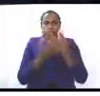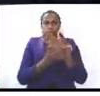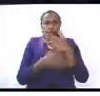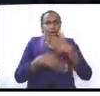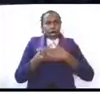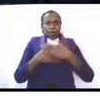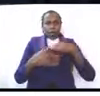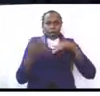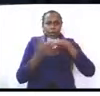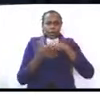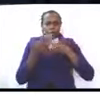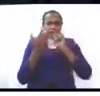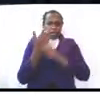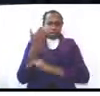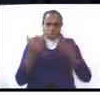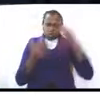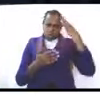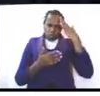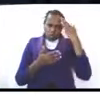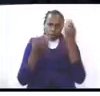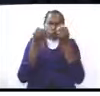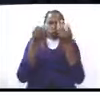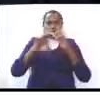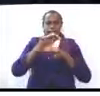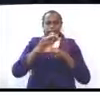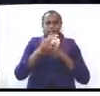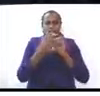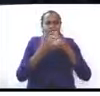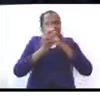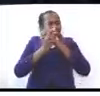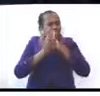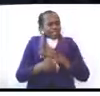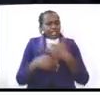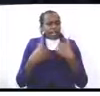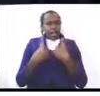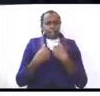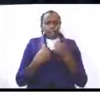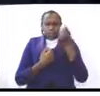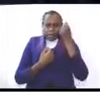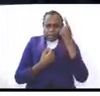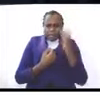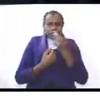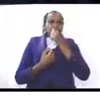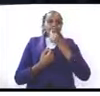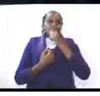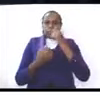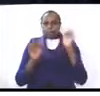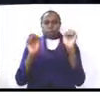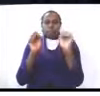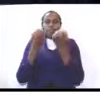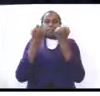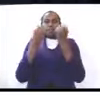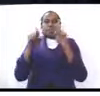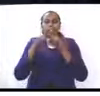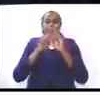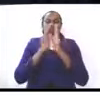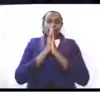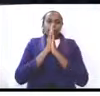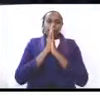udhaifu wetu wa kufahamu, mara nyingi tunashindwa kuelewa siri za wokovu.